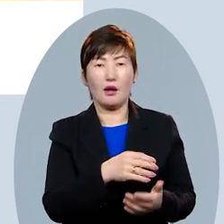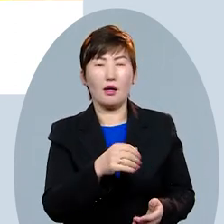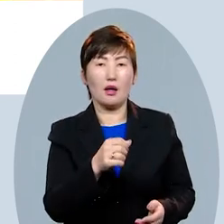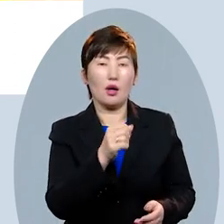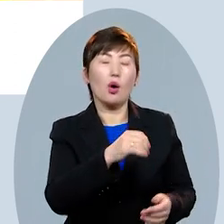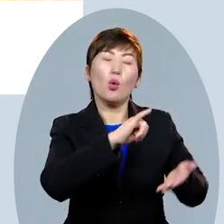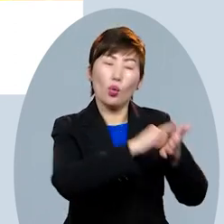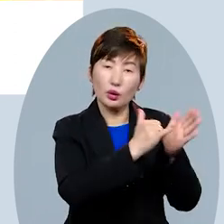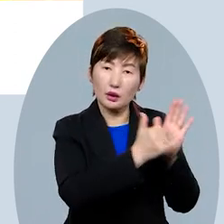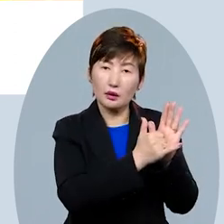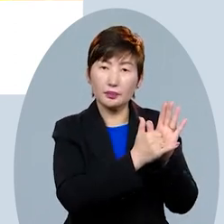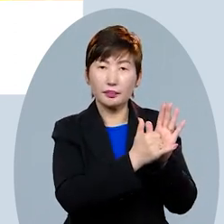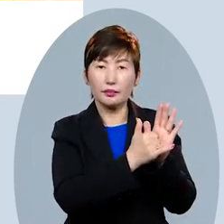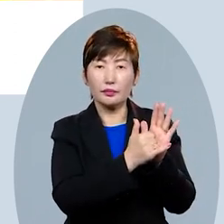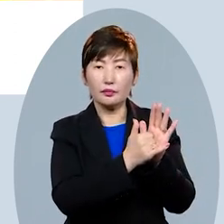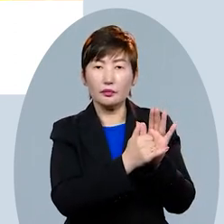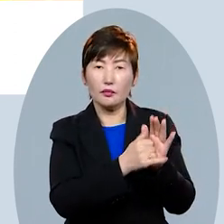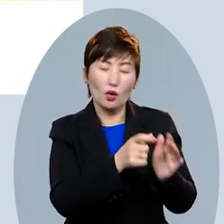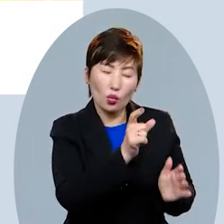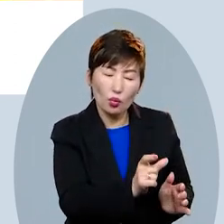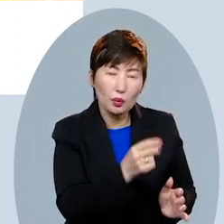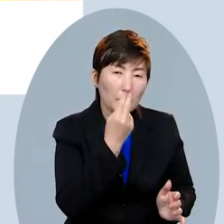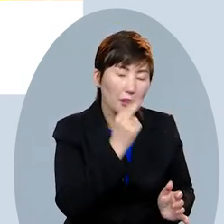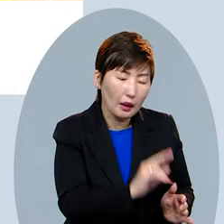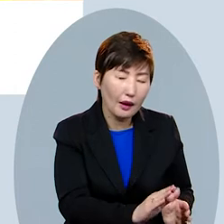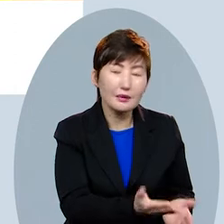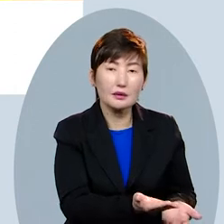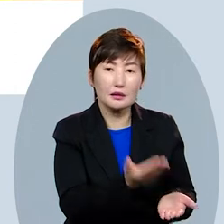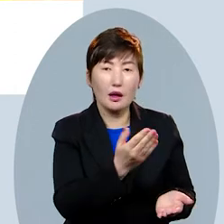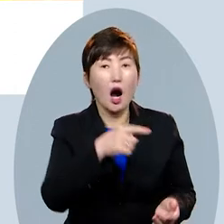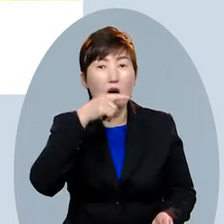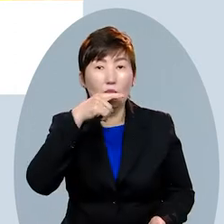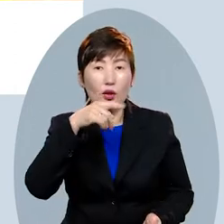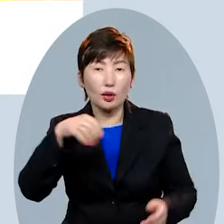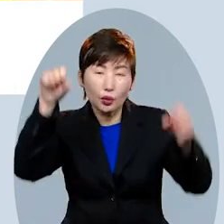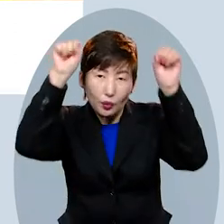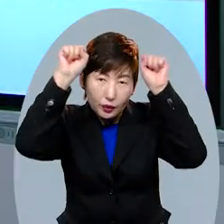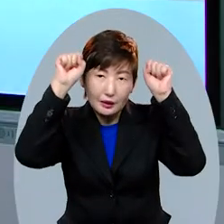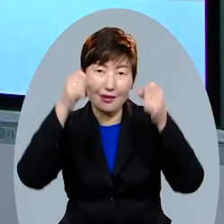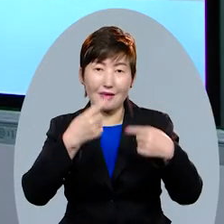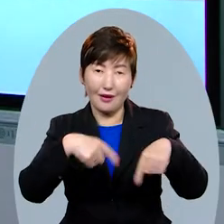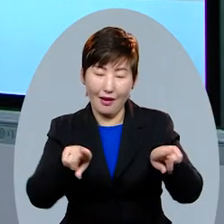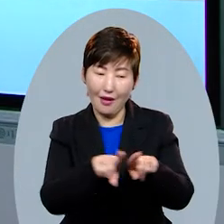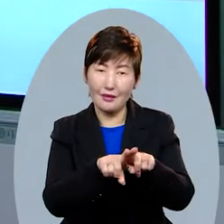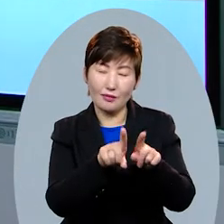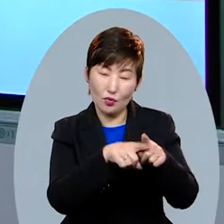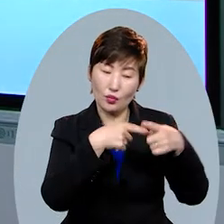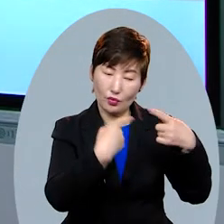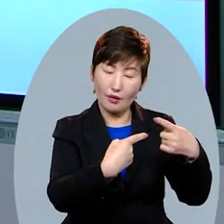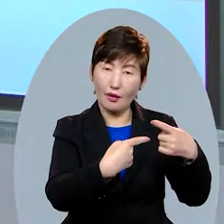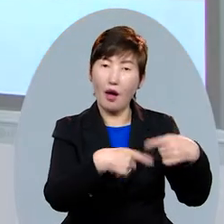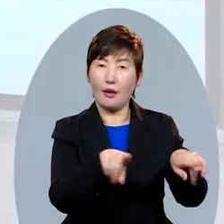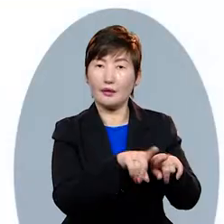гол утга санааг хүн болох багаасаа хүлэг болох унганаасаа гэдэг зүр зүтсэн